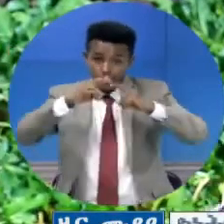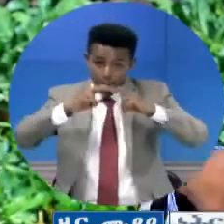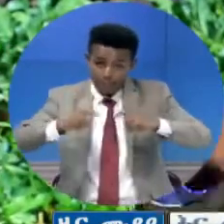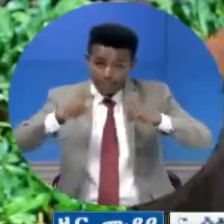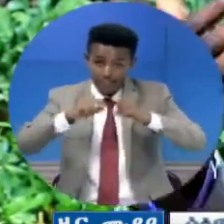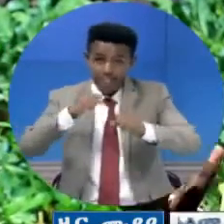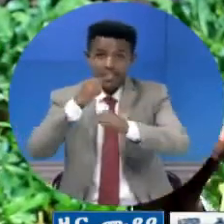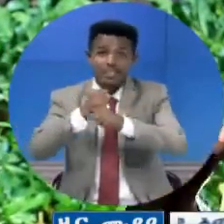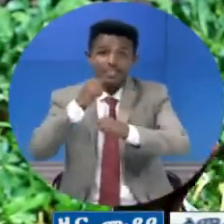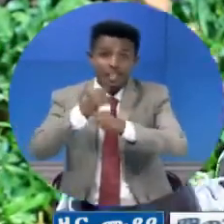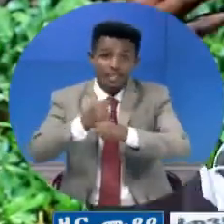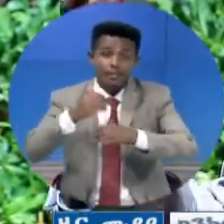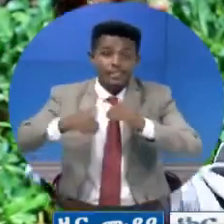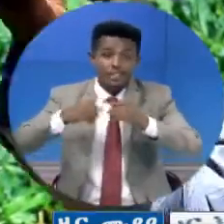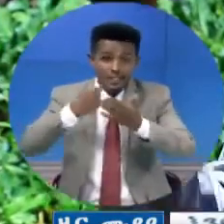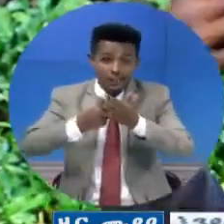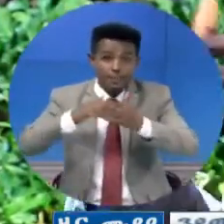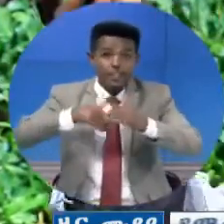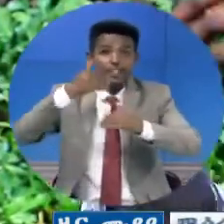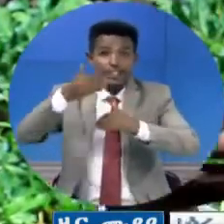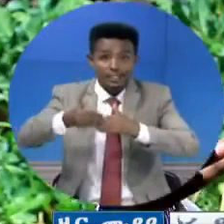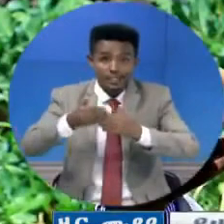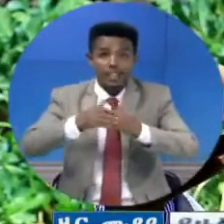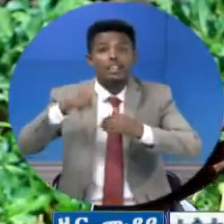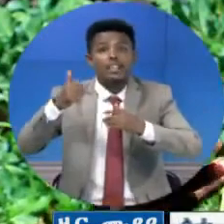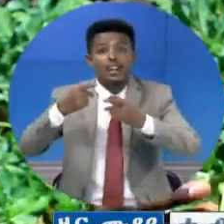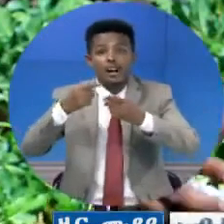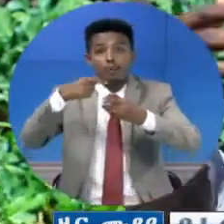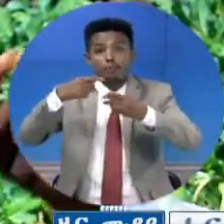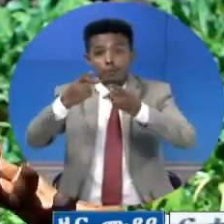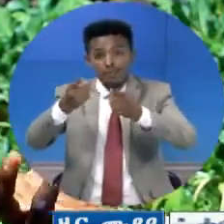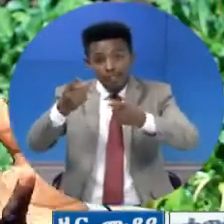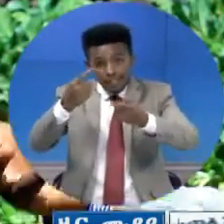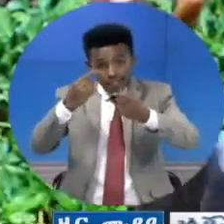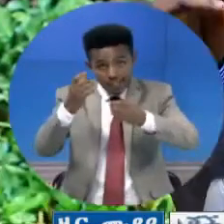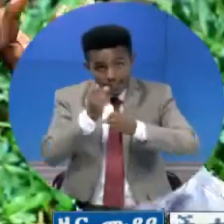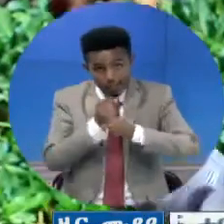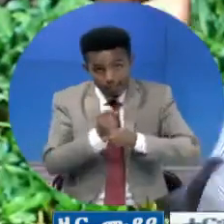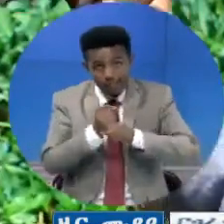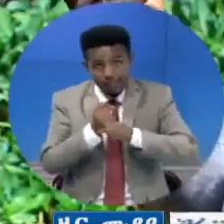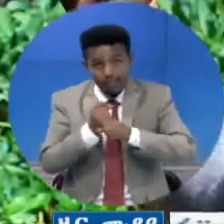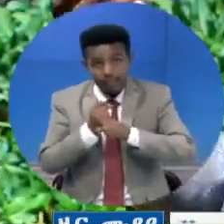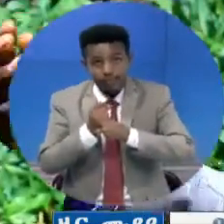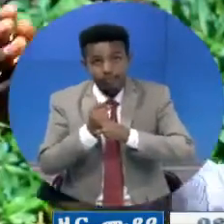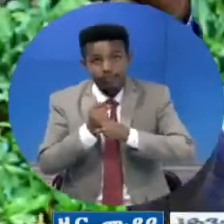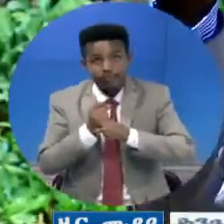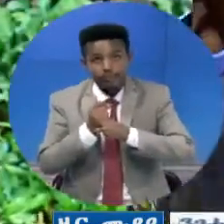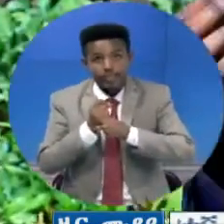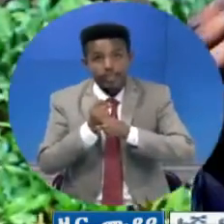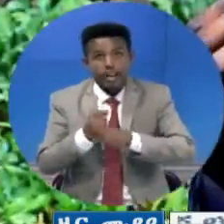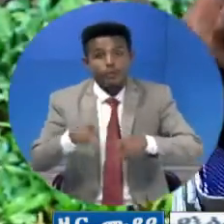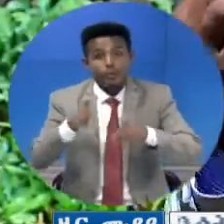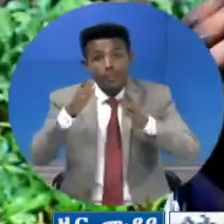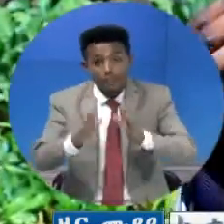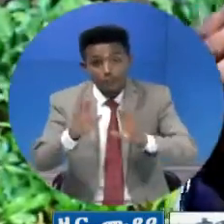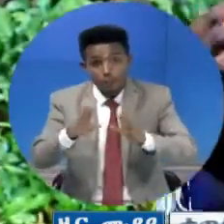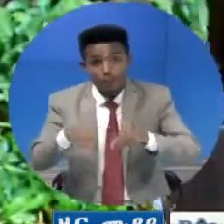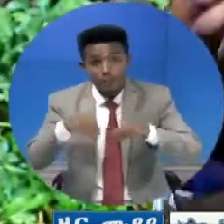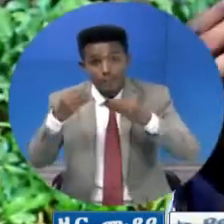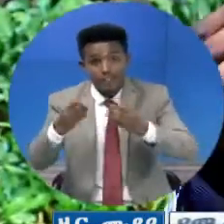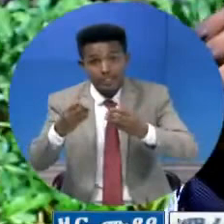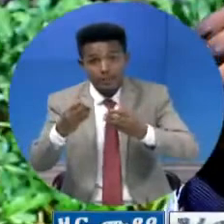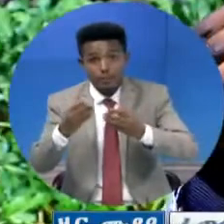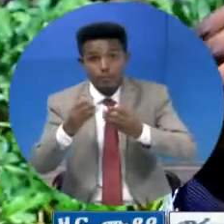እንሰራለን። ስለዚህ በቀጣይ ያው እስከዛ ድረስ ከሌላ አካባቢ ያስመጣን በቀጣይ ግን ከዚሁ አካባቢ አርሶ አደሩ እኛ በመንሰጠው